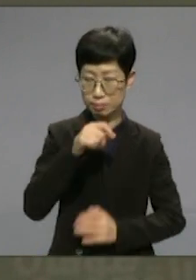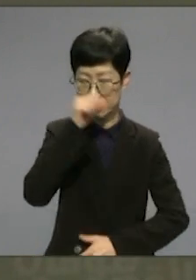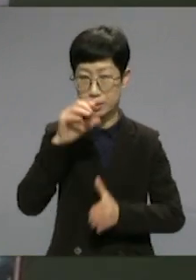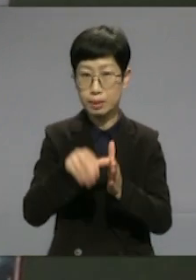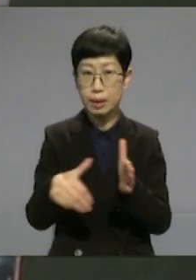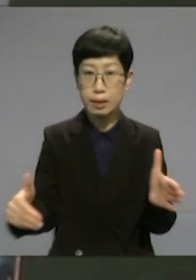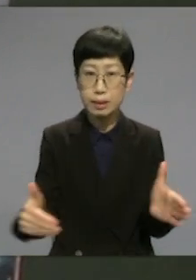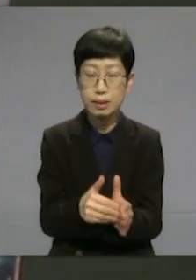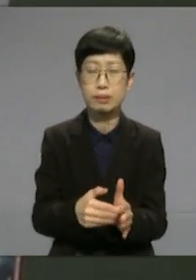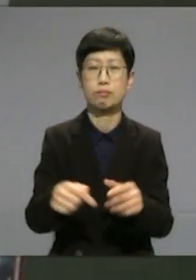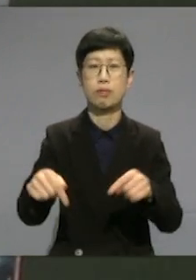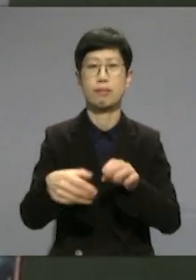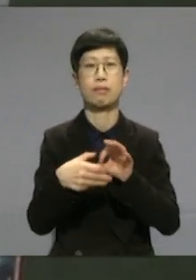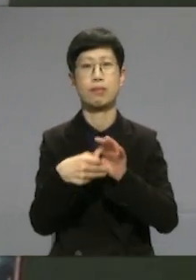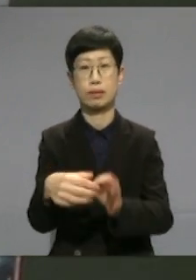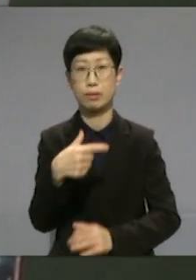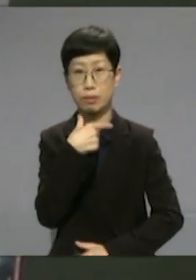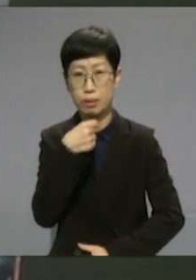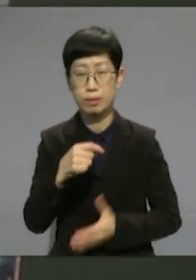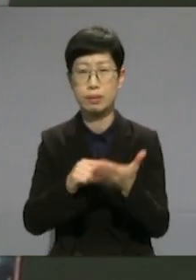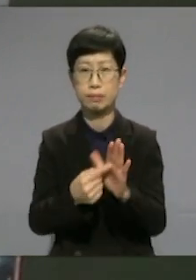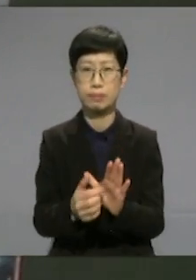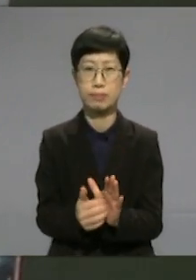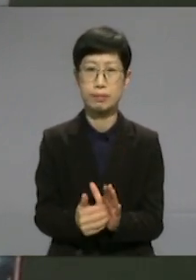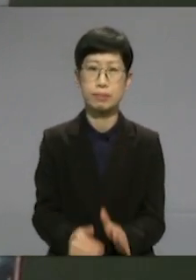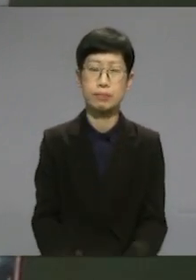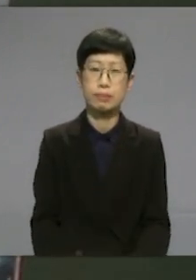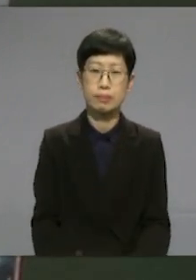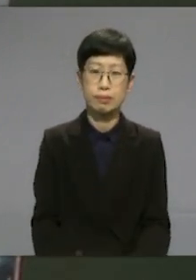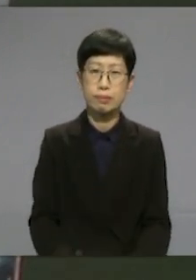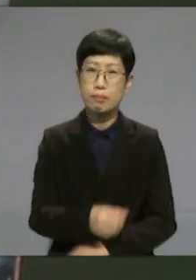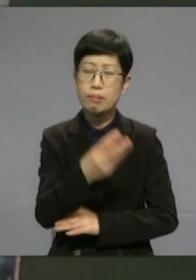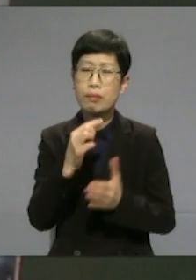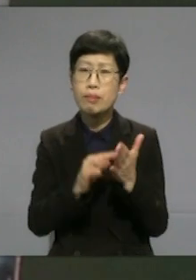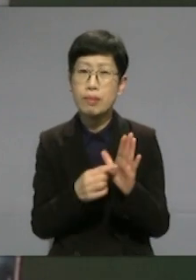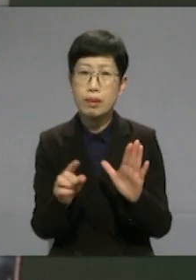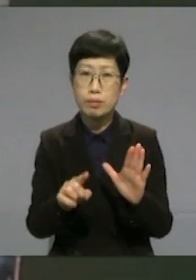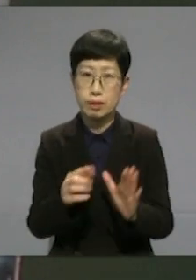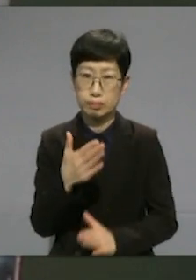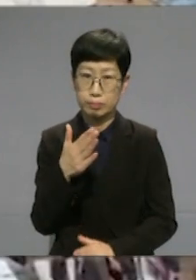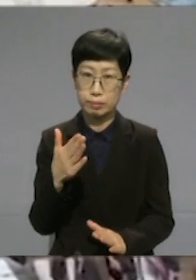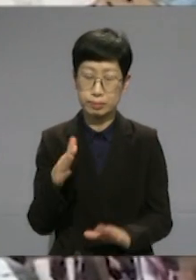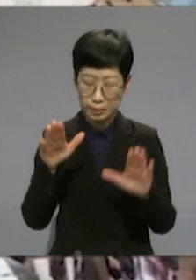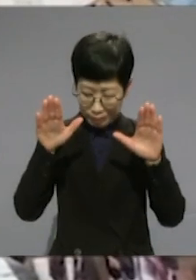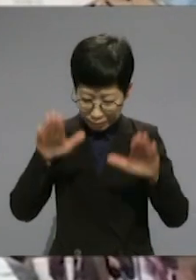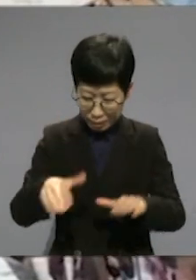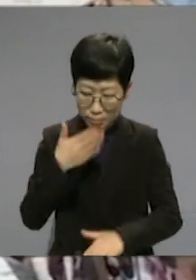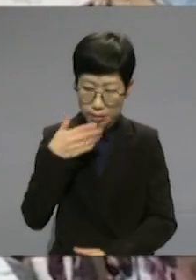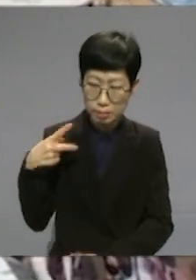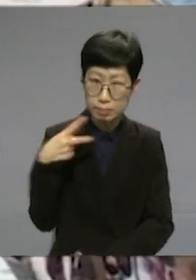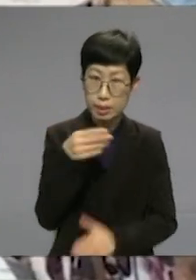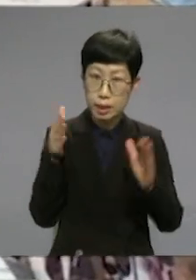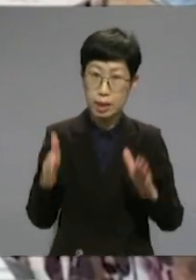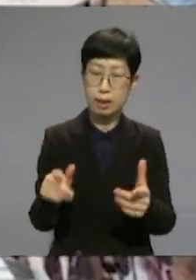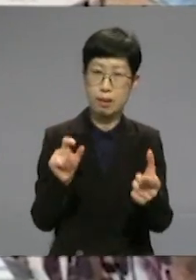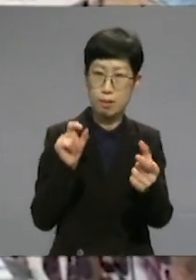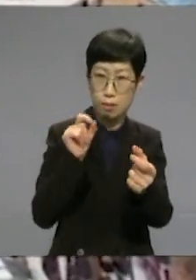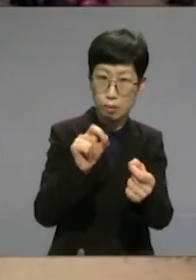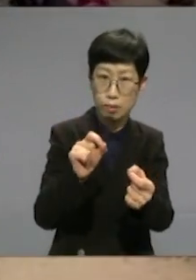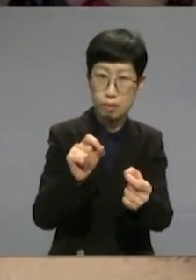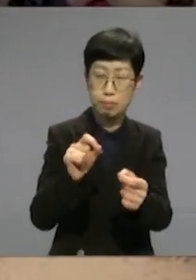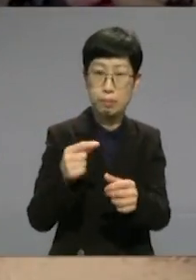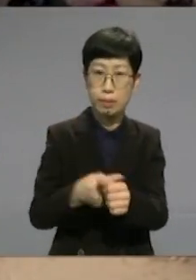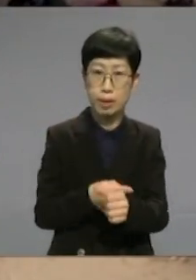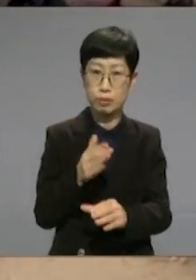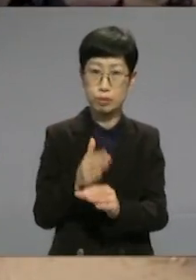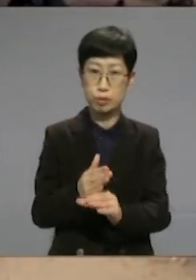때까지 협상을 계속하겠다고 강조했습니다 월스트리트 저널은 이슬람 금식성월 라마단을 앞두고 중국